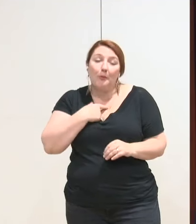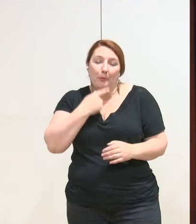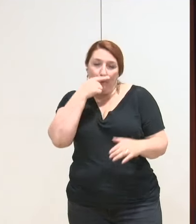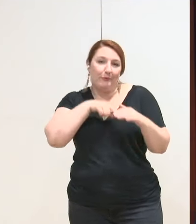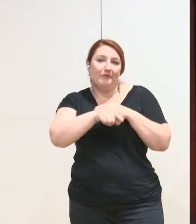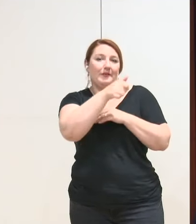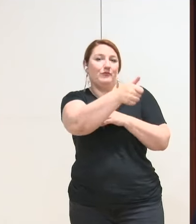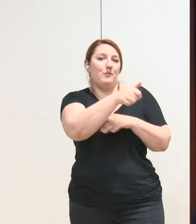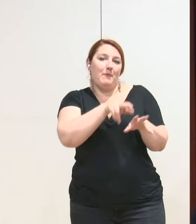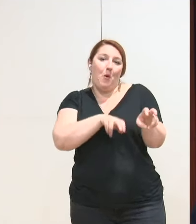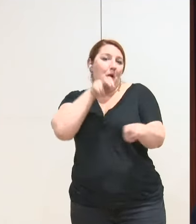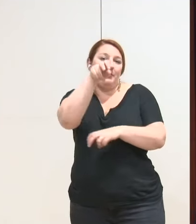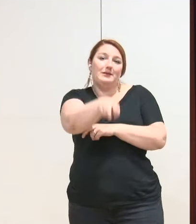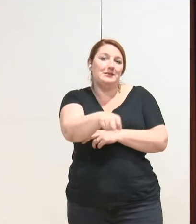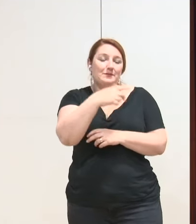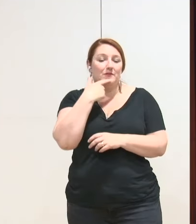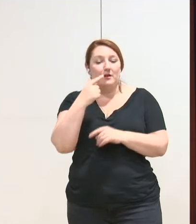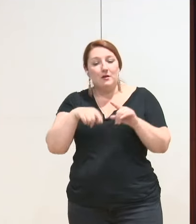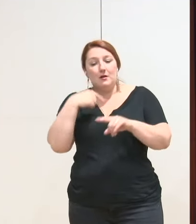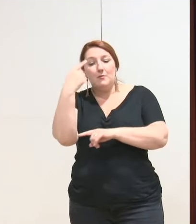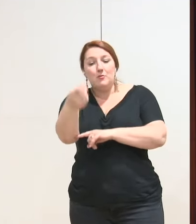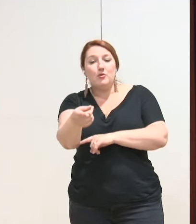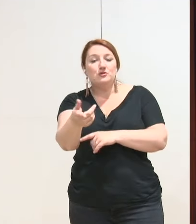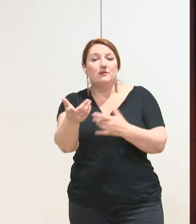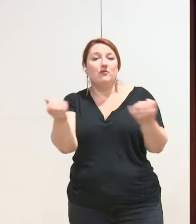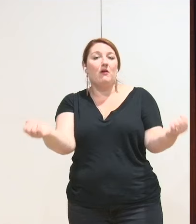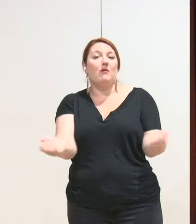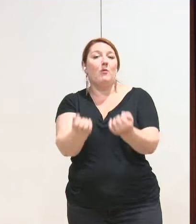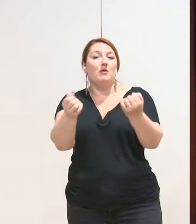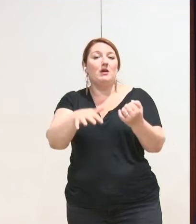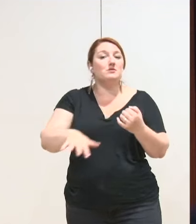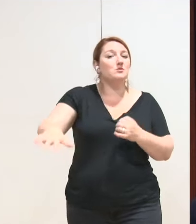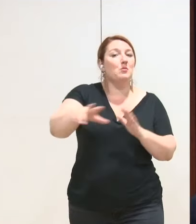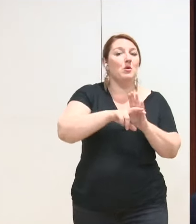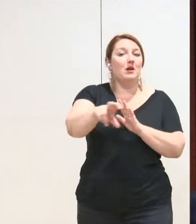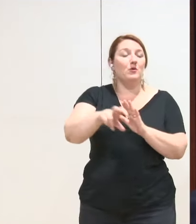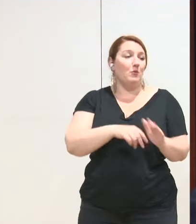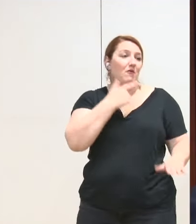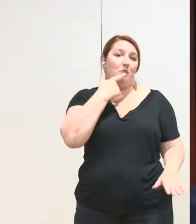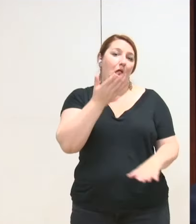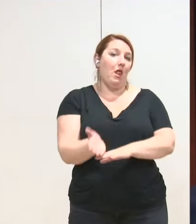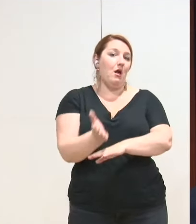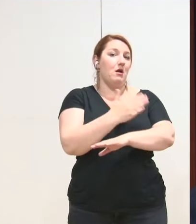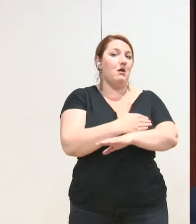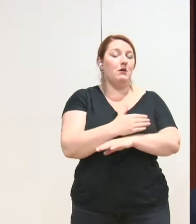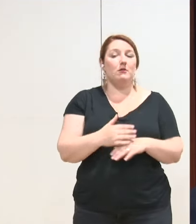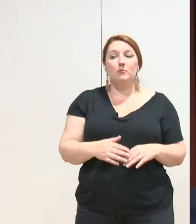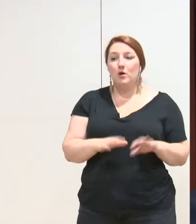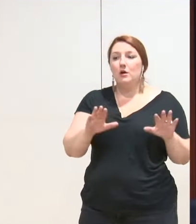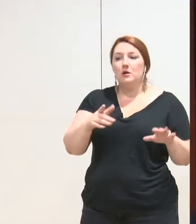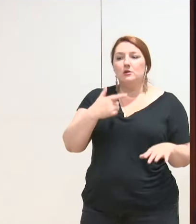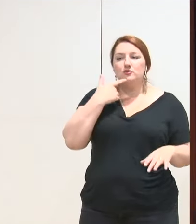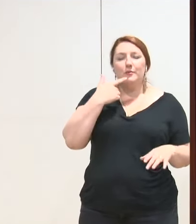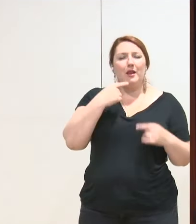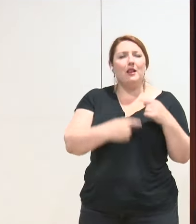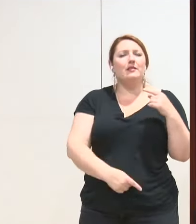communication vous ferez auprès des Grenoblois et là je vais venir sur la maîtrise de la masse salariale je reviendrai sur la